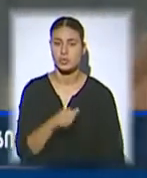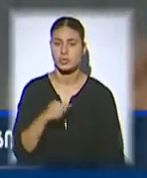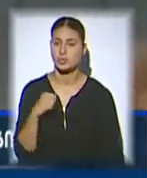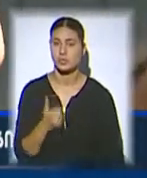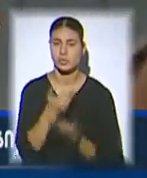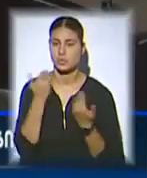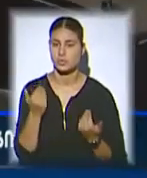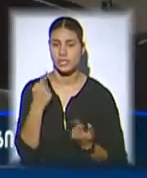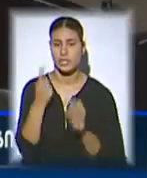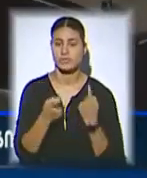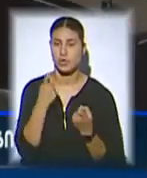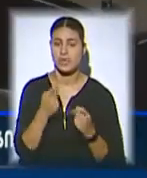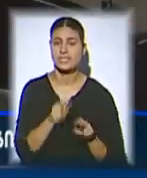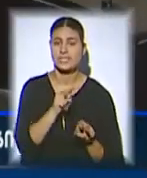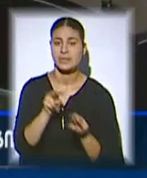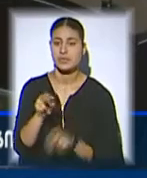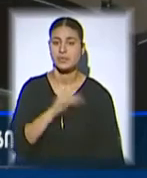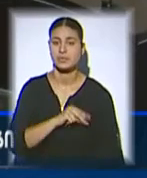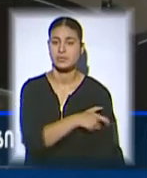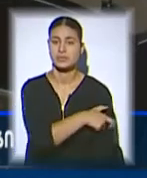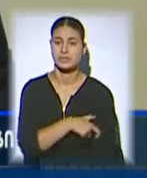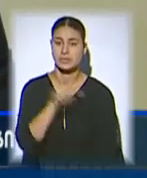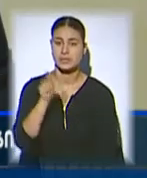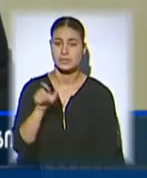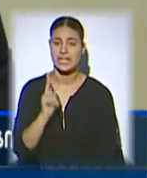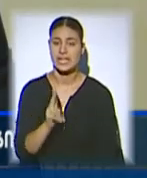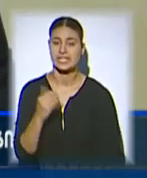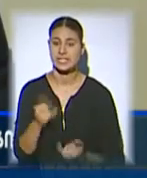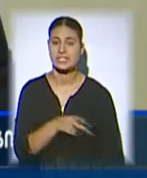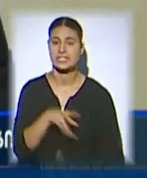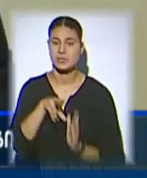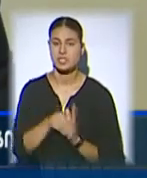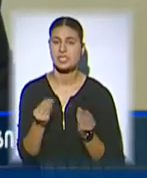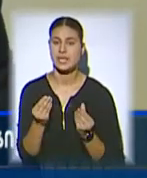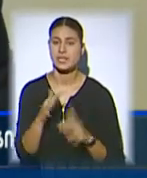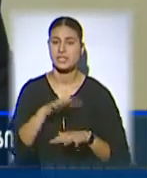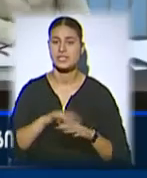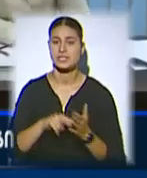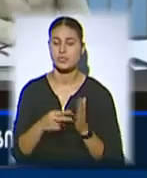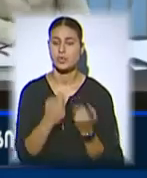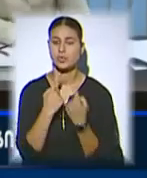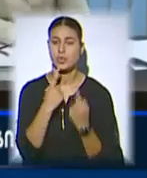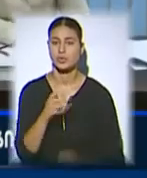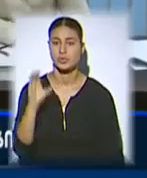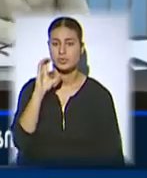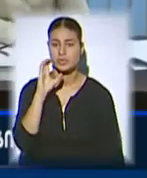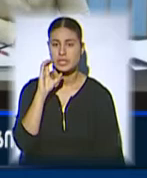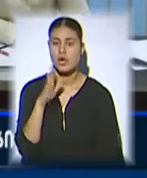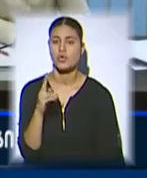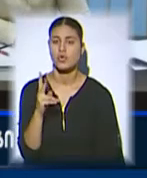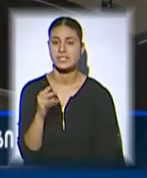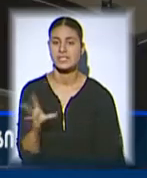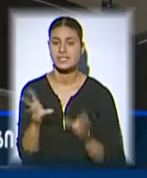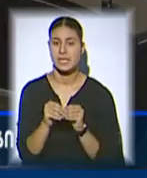აქვს. ზედამხედველობის სააგენტოს საბჭოს წევრობის კანდიდატებს დღეს პარლამენტში საფინანსო-საბიუჯეტო კომიტეტის ხდომაზე უსმენენ.